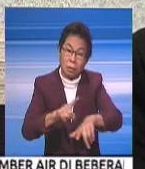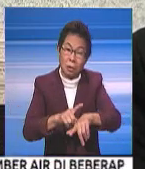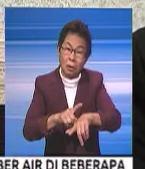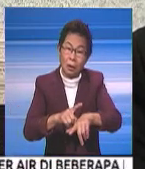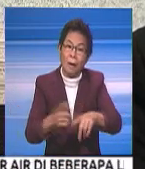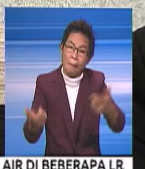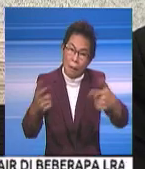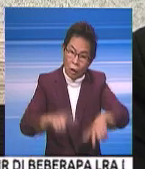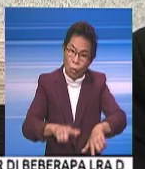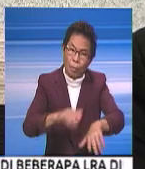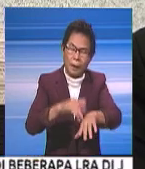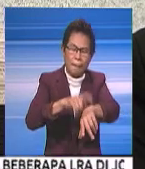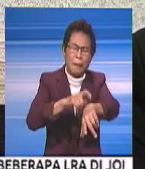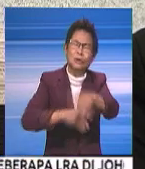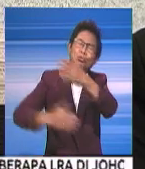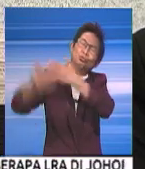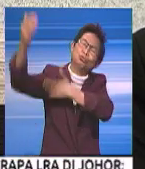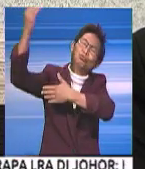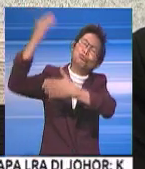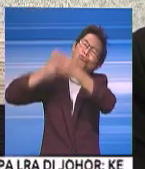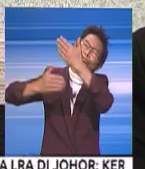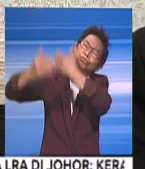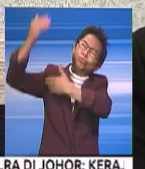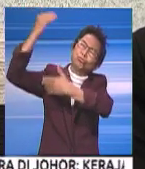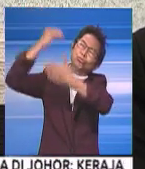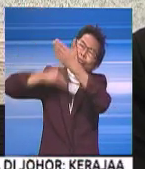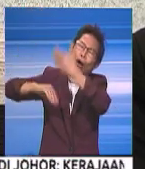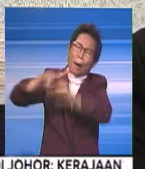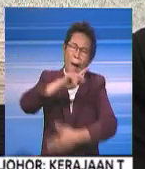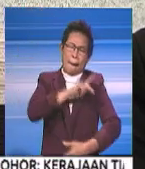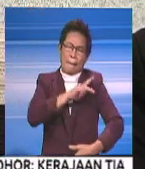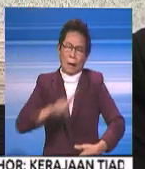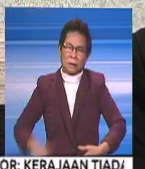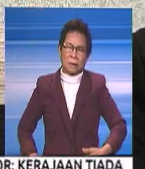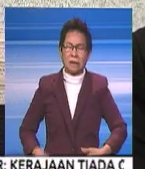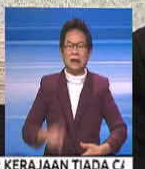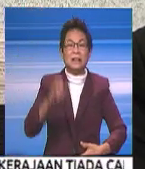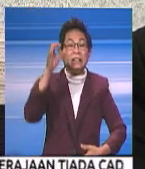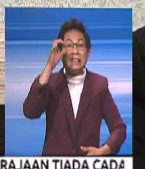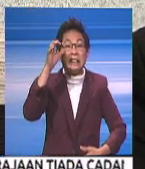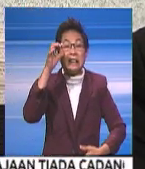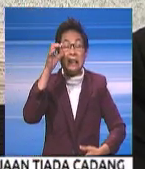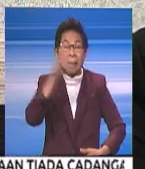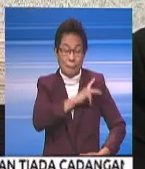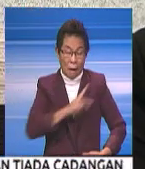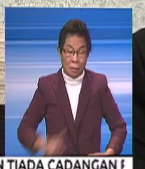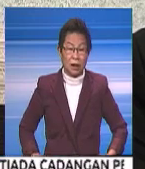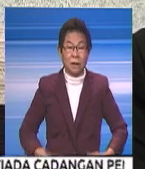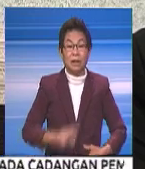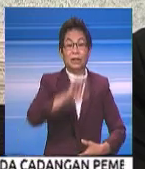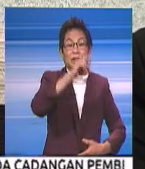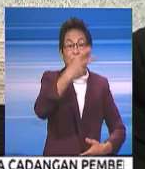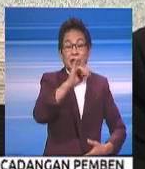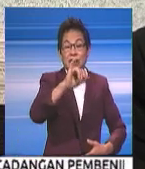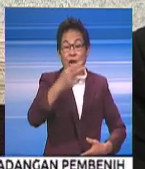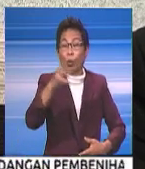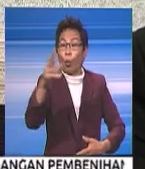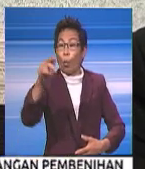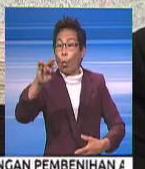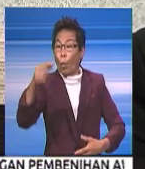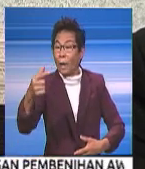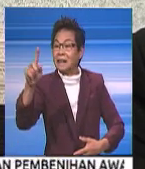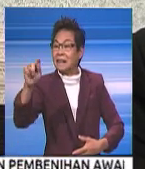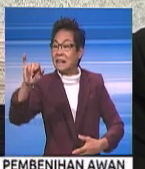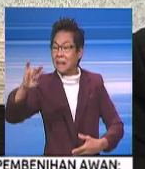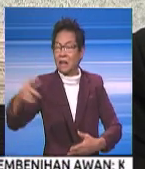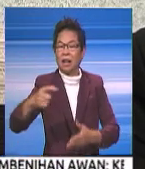ia berlaku pada zaman purba lagi. Maharaja Siwangti menggunakan sistem tulisan yang